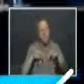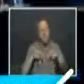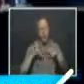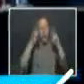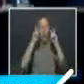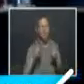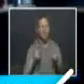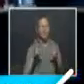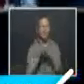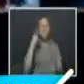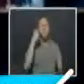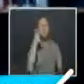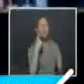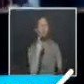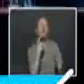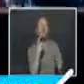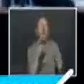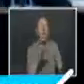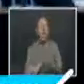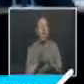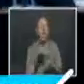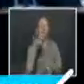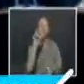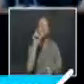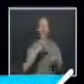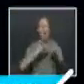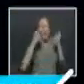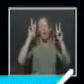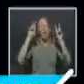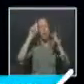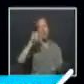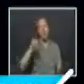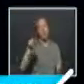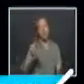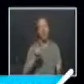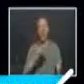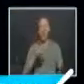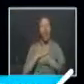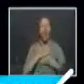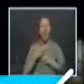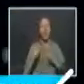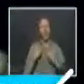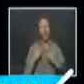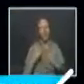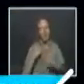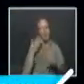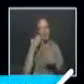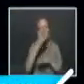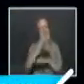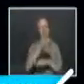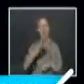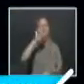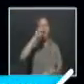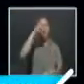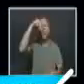עם פושע, אין מילה אחרת להגדיר את הבן אדם הזה, הוא לא אוהב אותנו. את יודעת, אני הייתי אצל אמנון לוי לפני